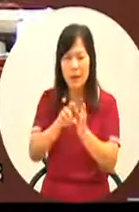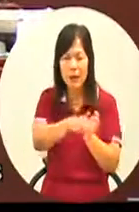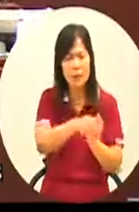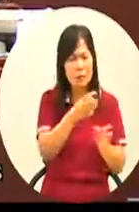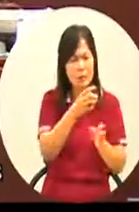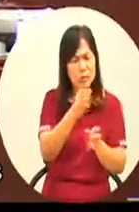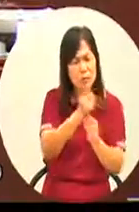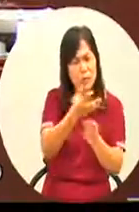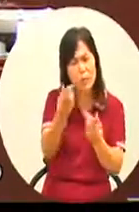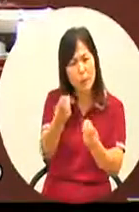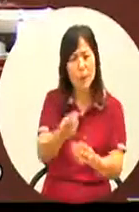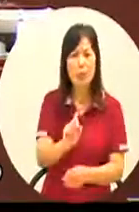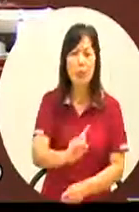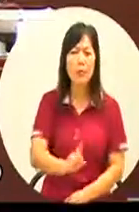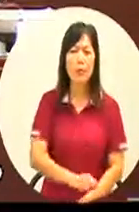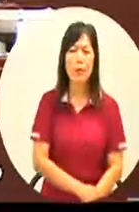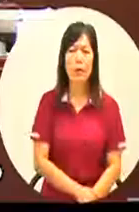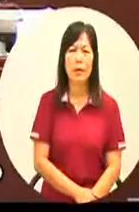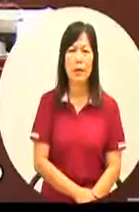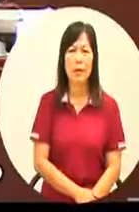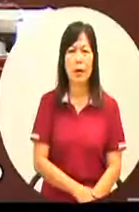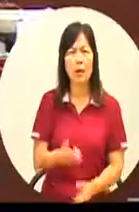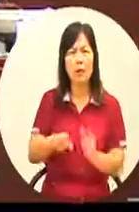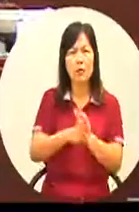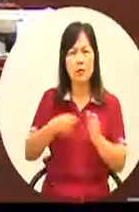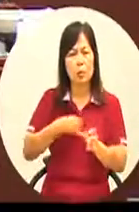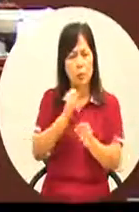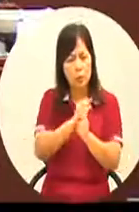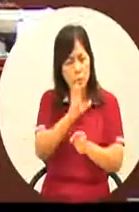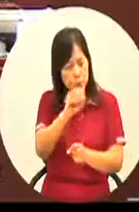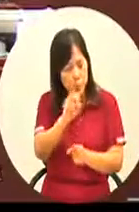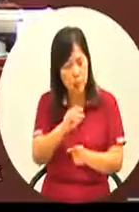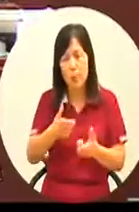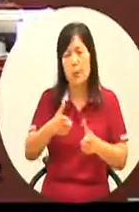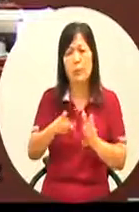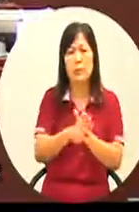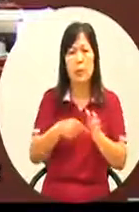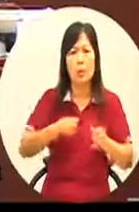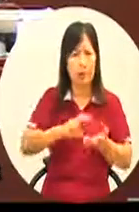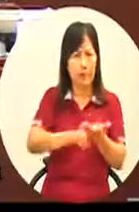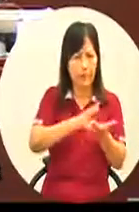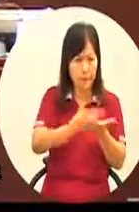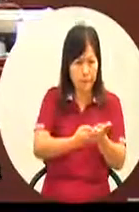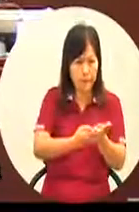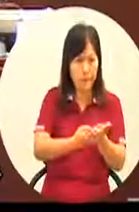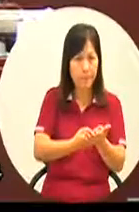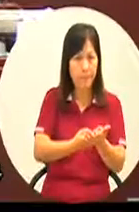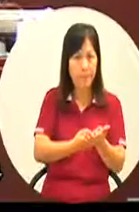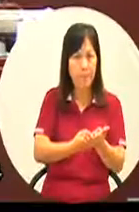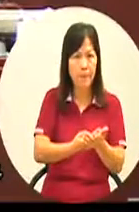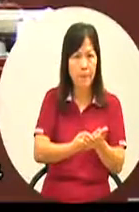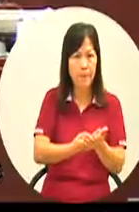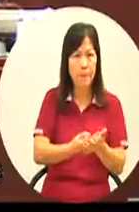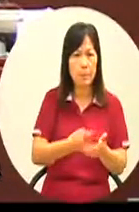啊，所以但是咱即马吼，唔是有些物件唔是咱做无做，因为你譬如讲你改变你的地，